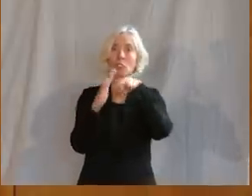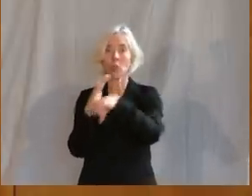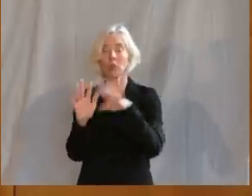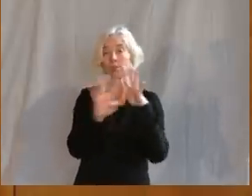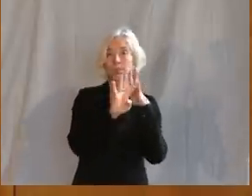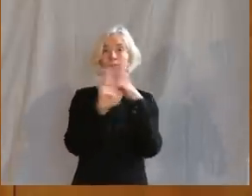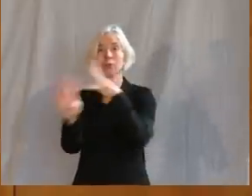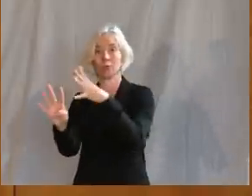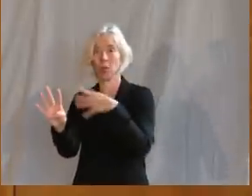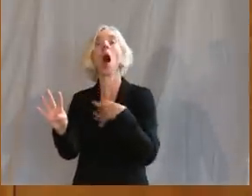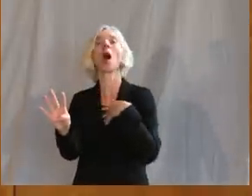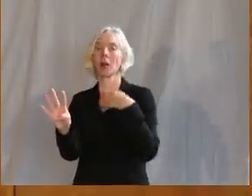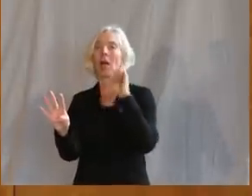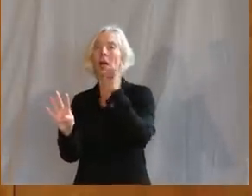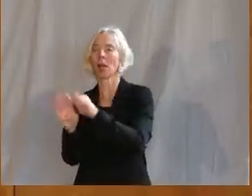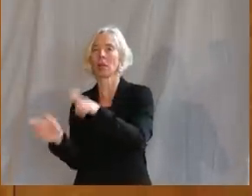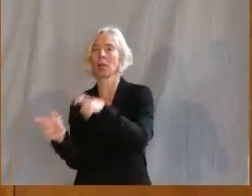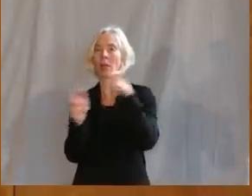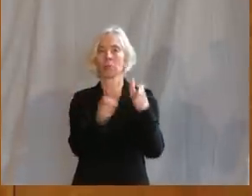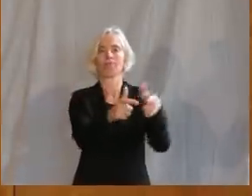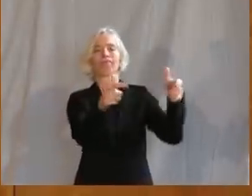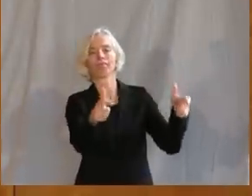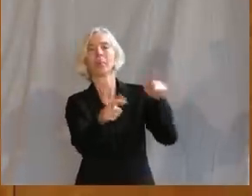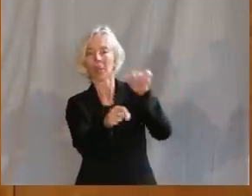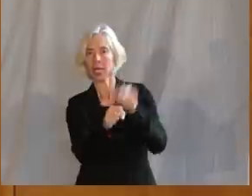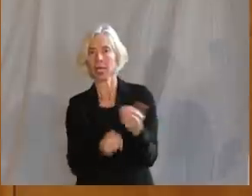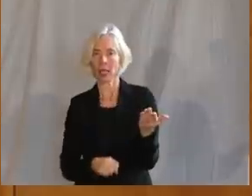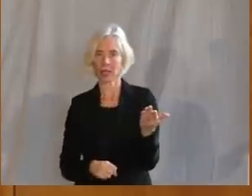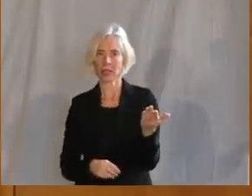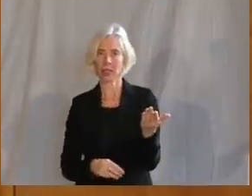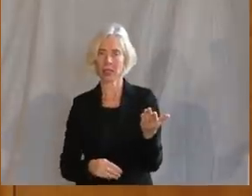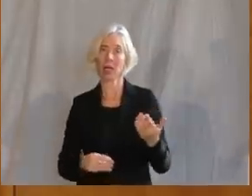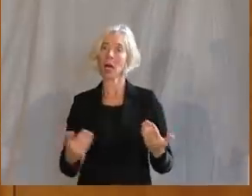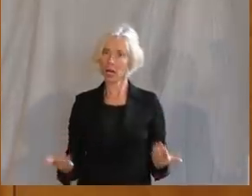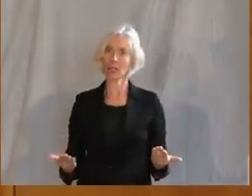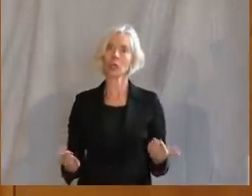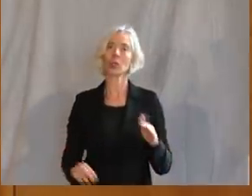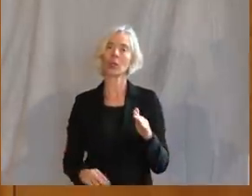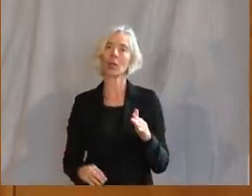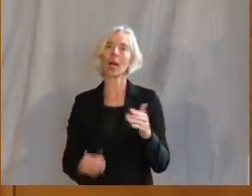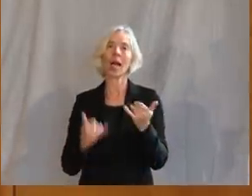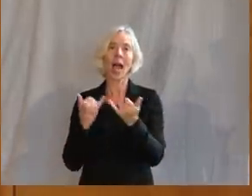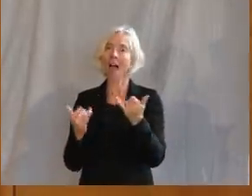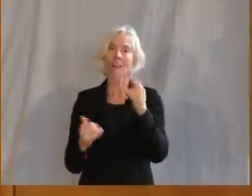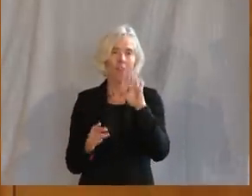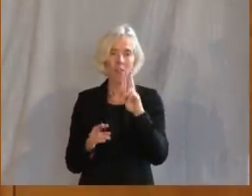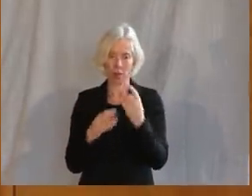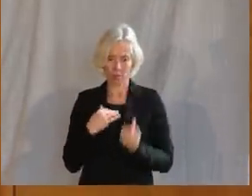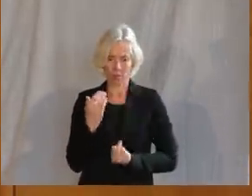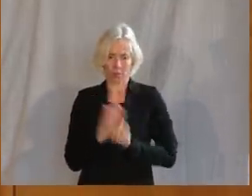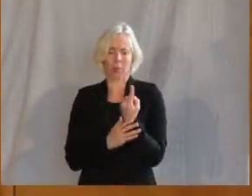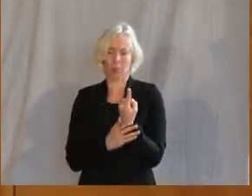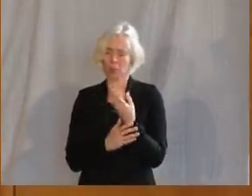weitere Kapazitäten zu schaffen. Also jeder ist tatsächlich aufgefordert, bei Symptomen sich dort auch testen zu